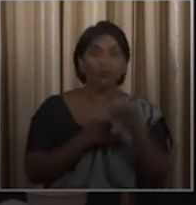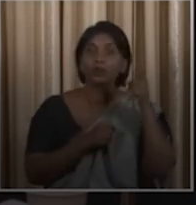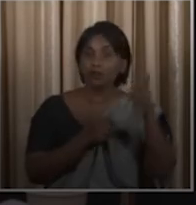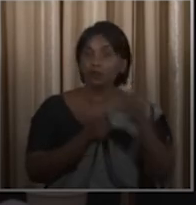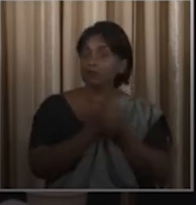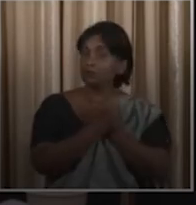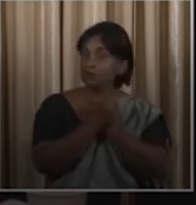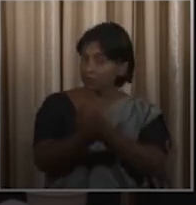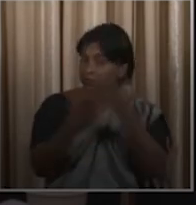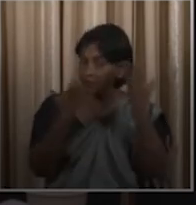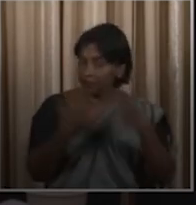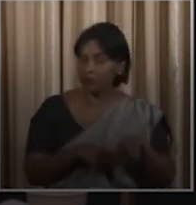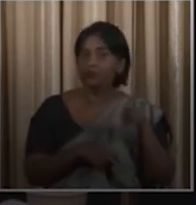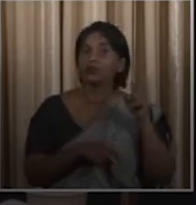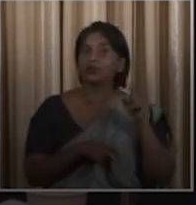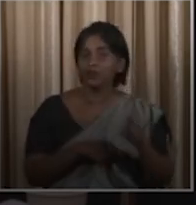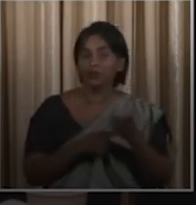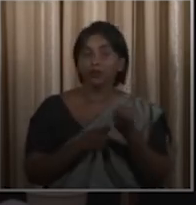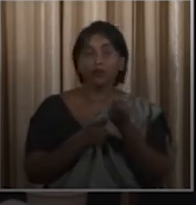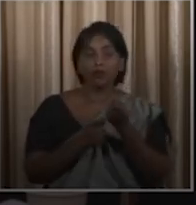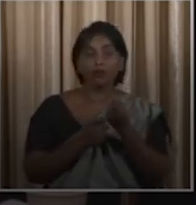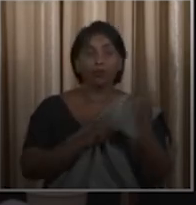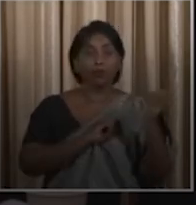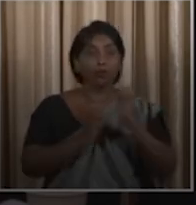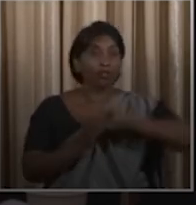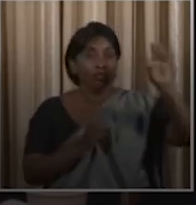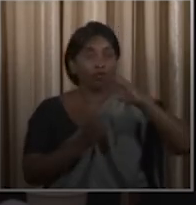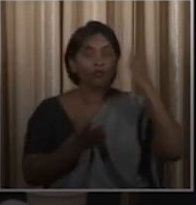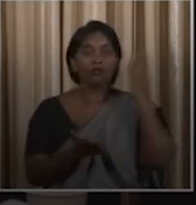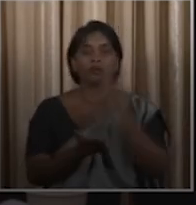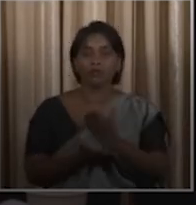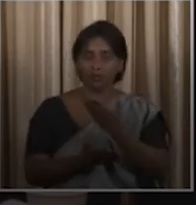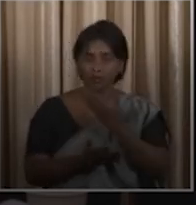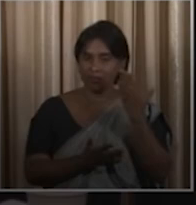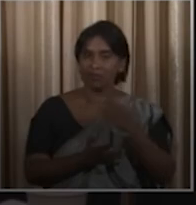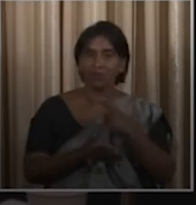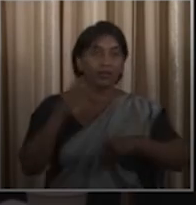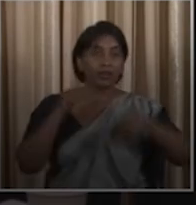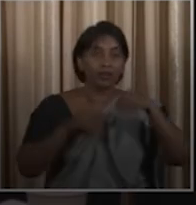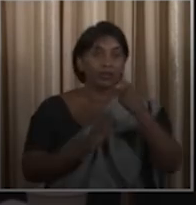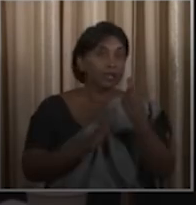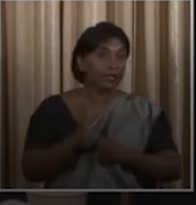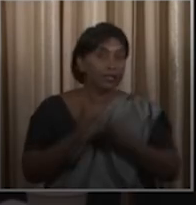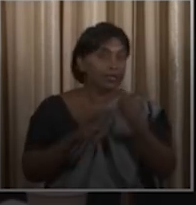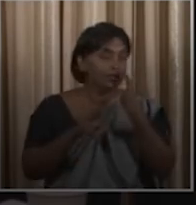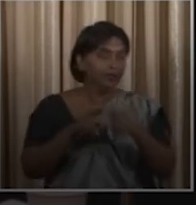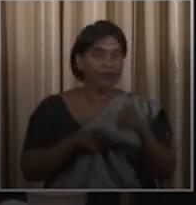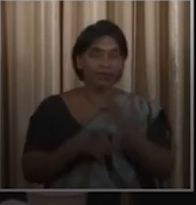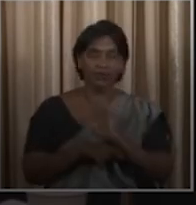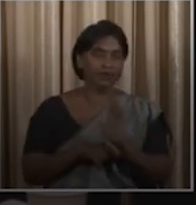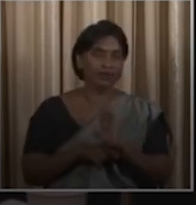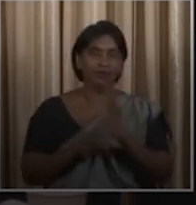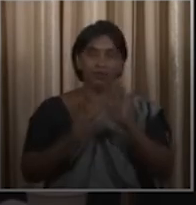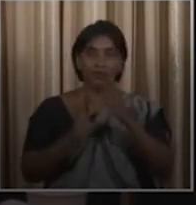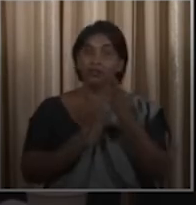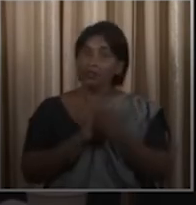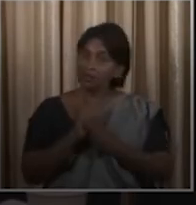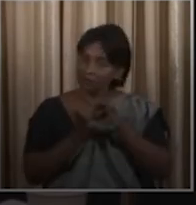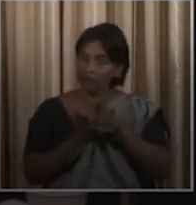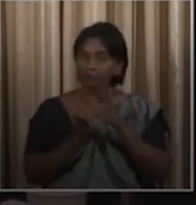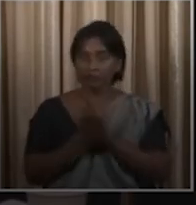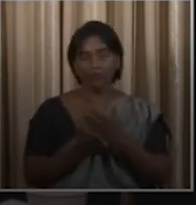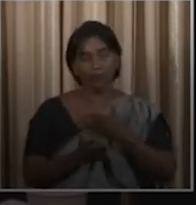me sali pompa karan neka natra karan napuluan. Enisa metiwaran iti akin vitarak nibi, habe himan iti akin nona pipaksa pati. Ilang